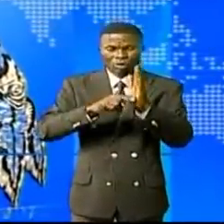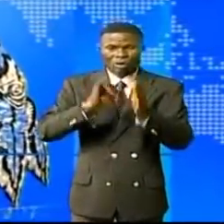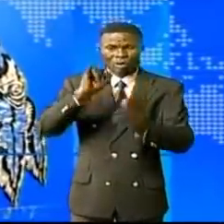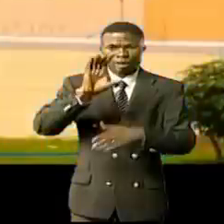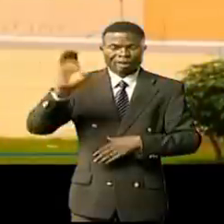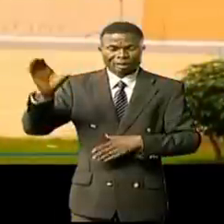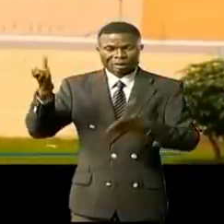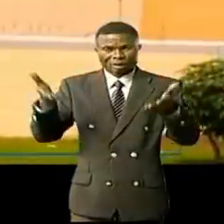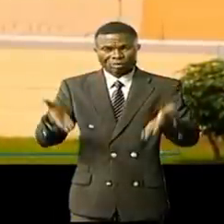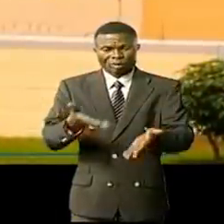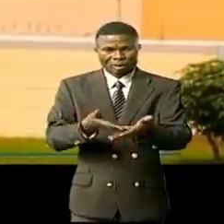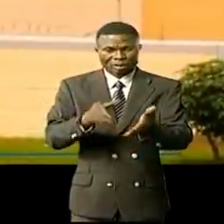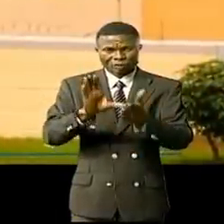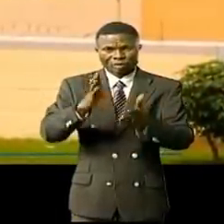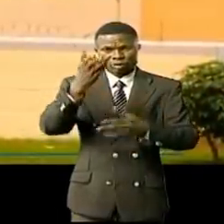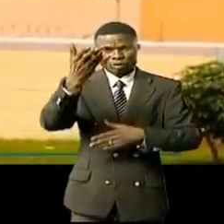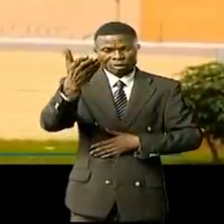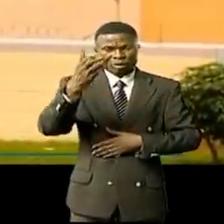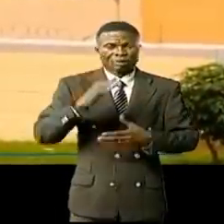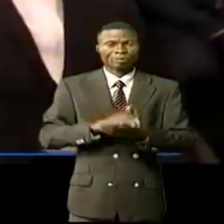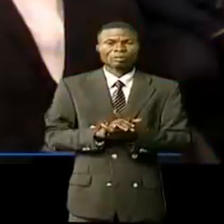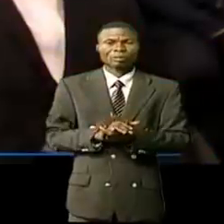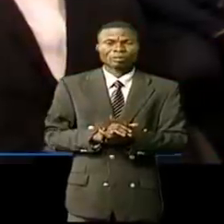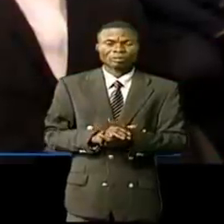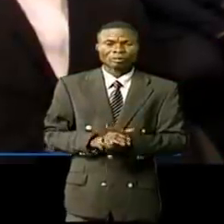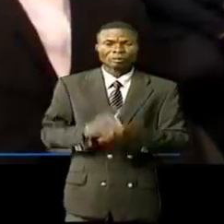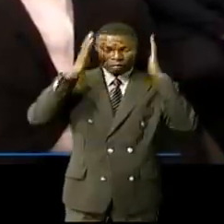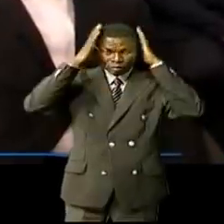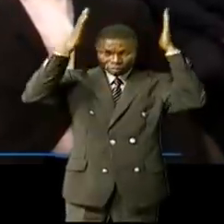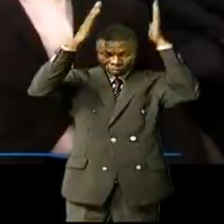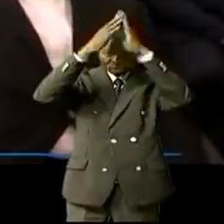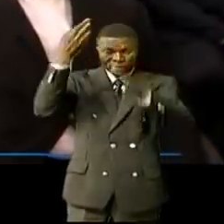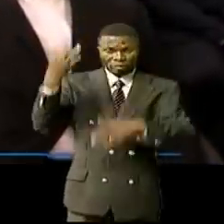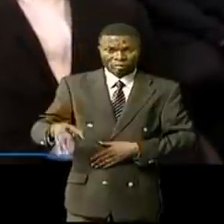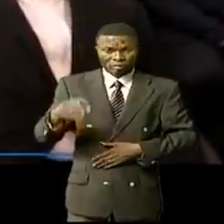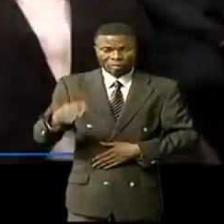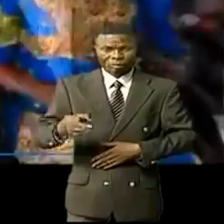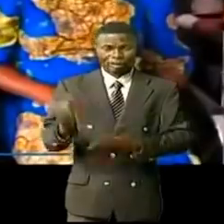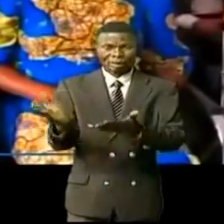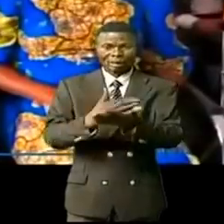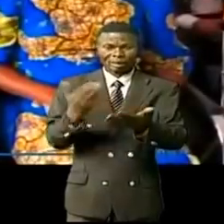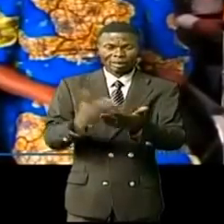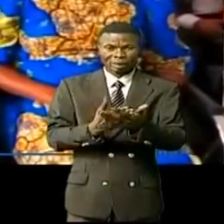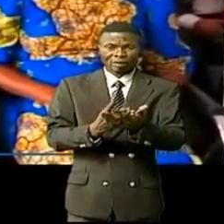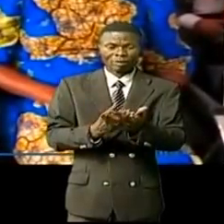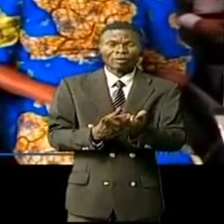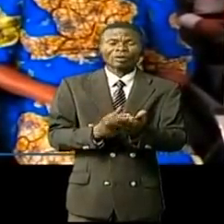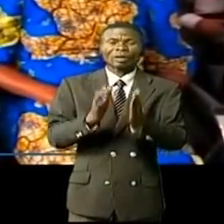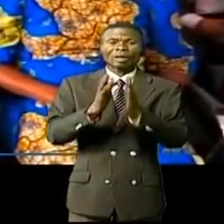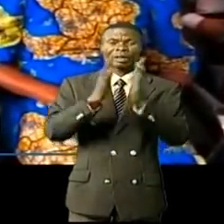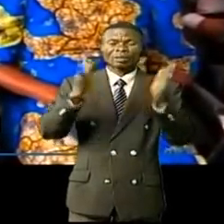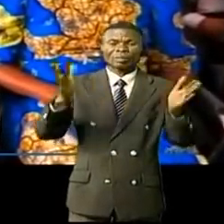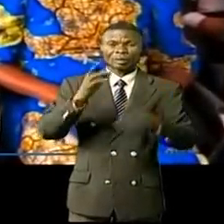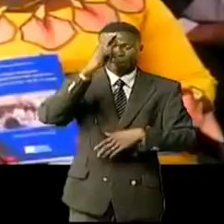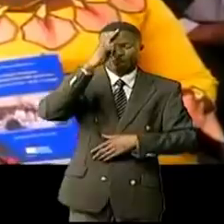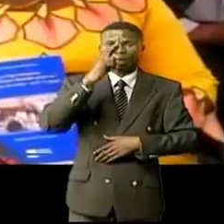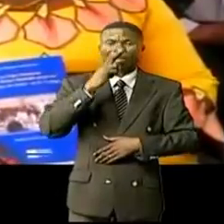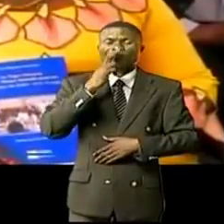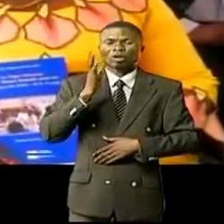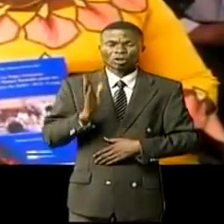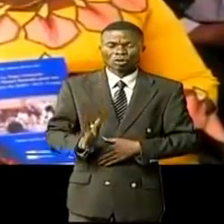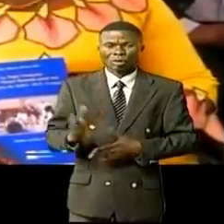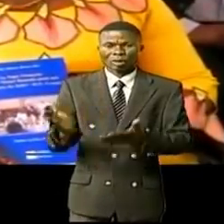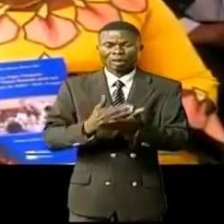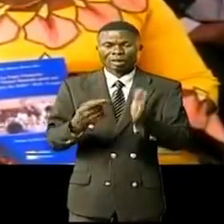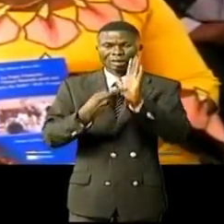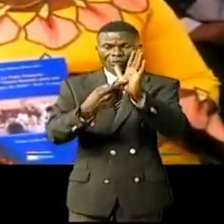Kimpianga. Le pape François et le missel romain pour les diocèses du Zaïre, c'est un livre qui a été présenté